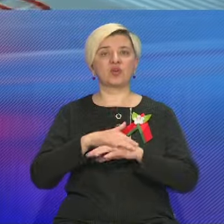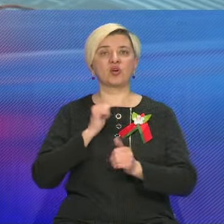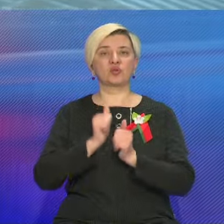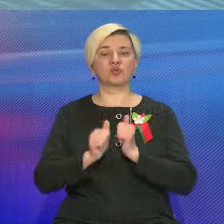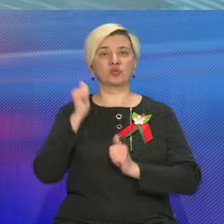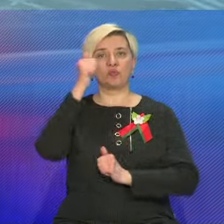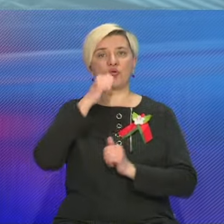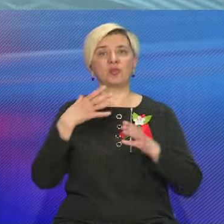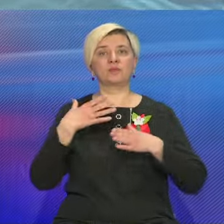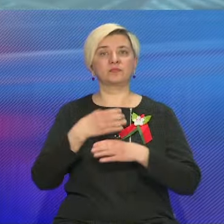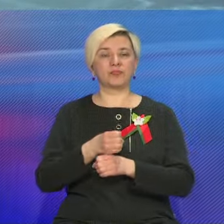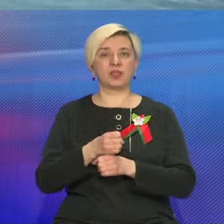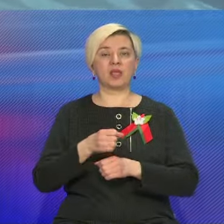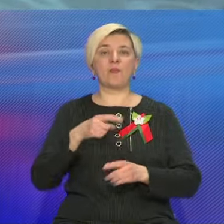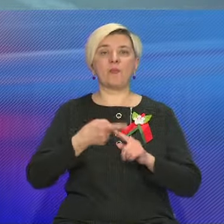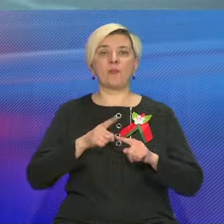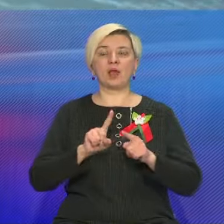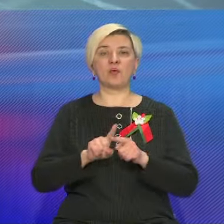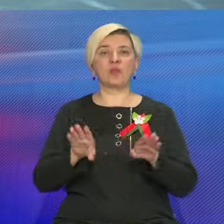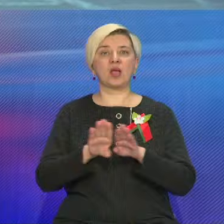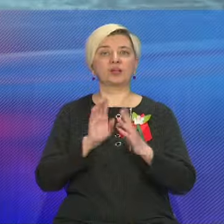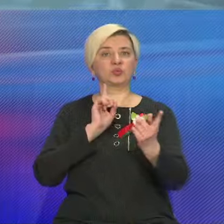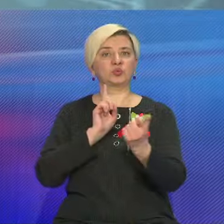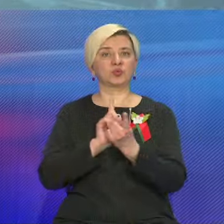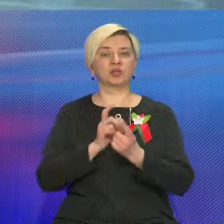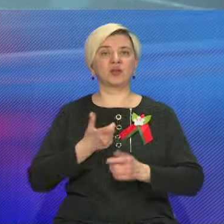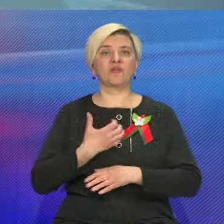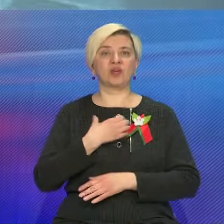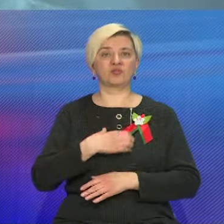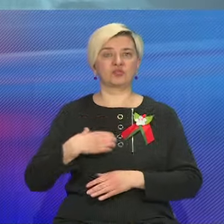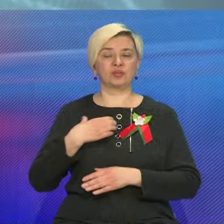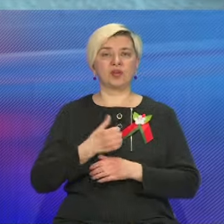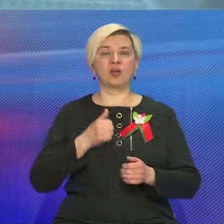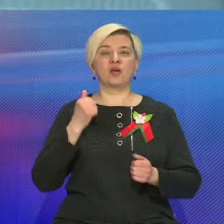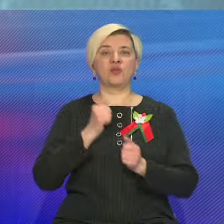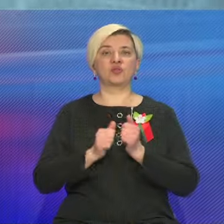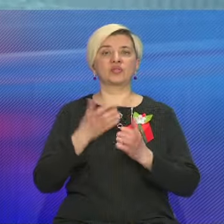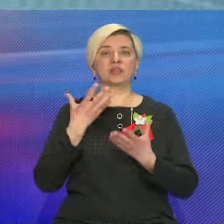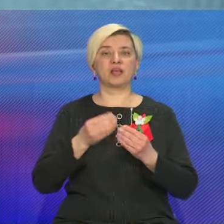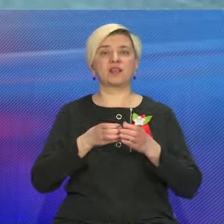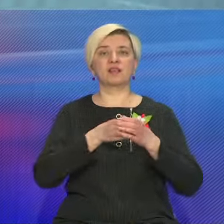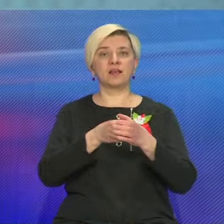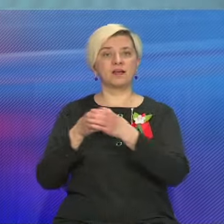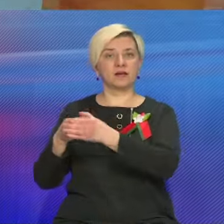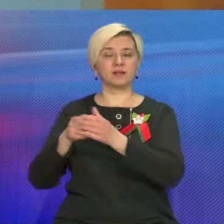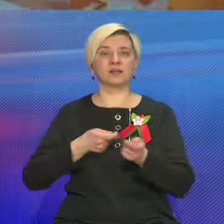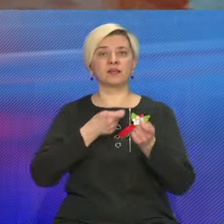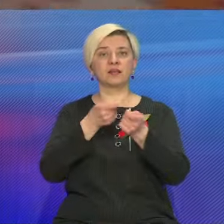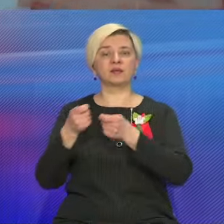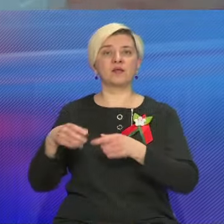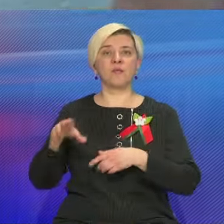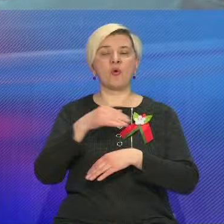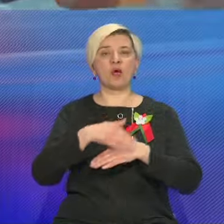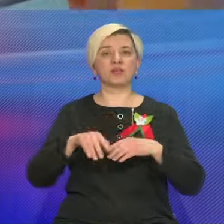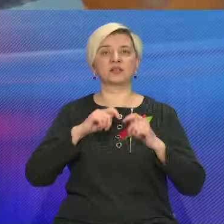менш. Тому коштовність таких зустріч невимірно висока. Кожен день делегації їздять по адресах, щоб уручити подарунки і черговий